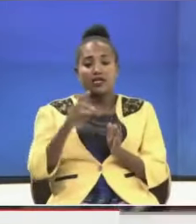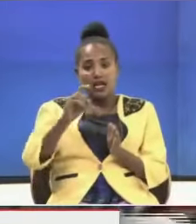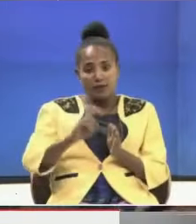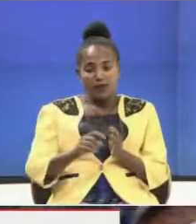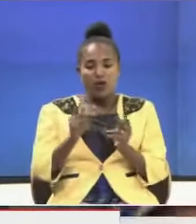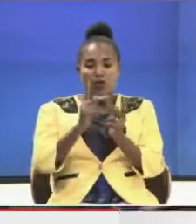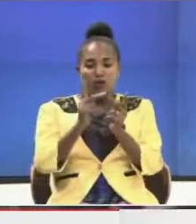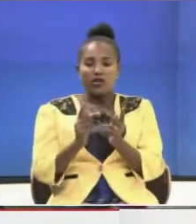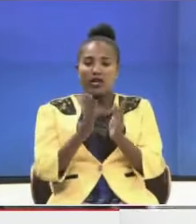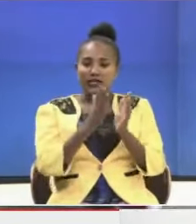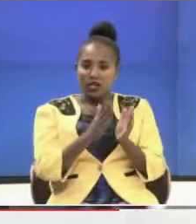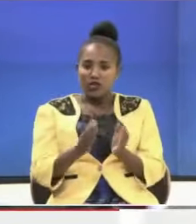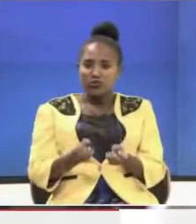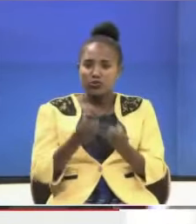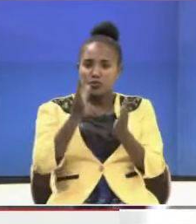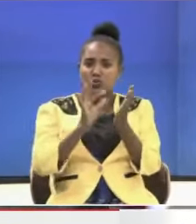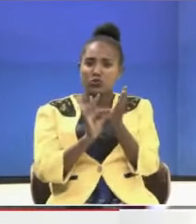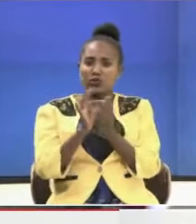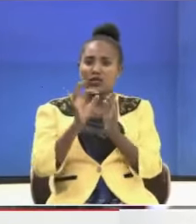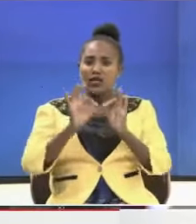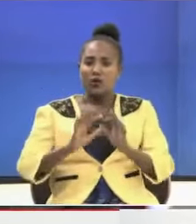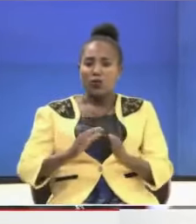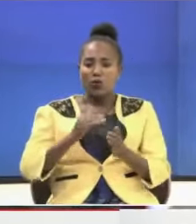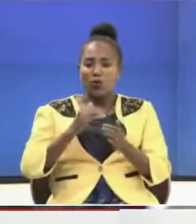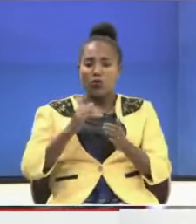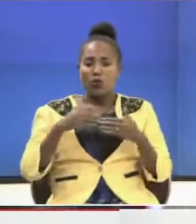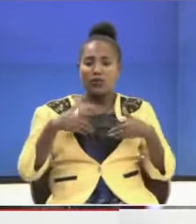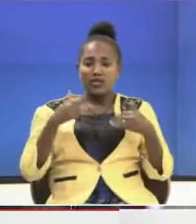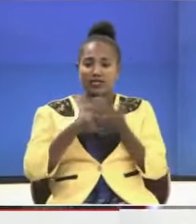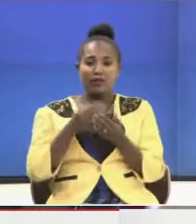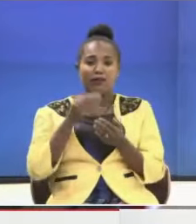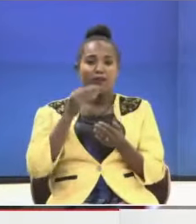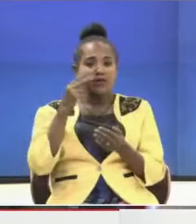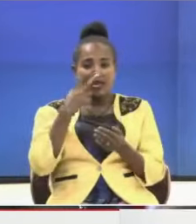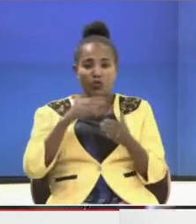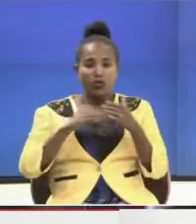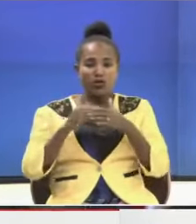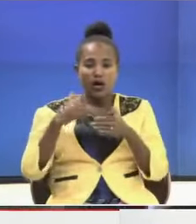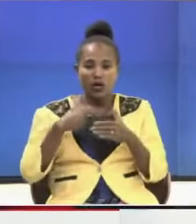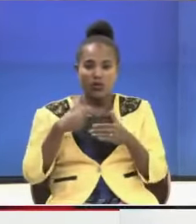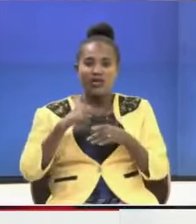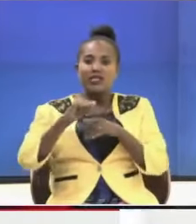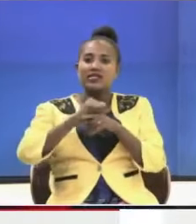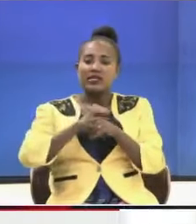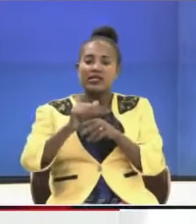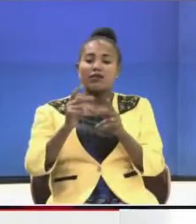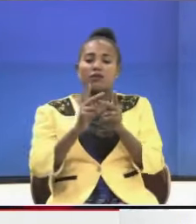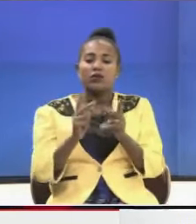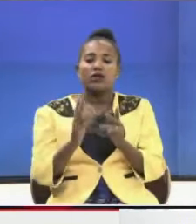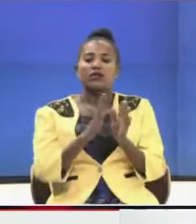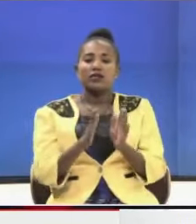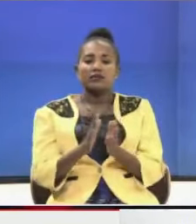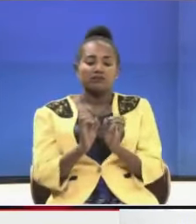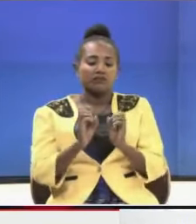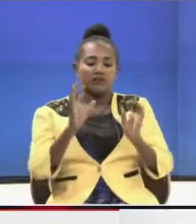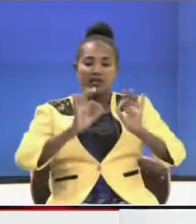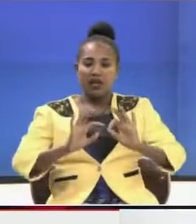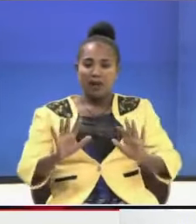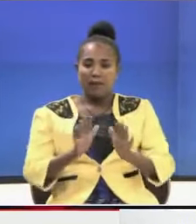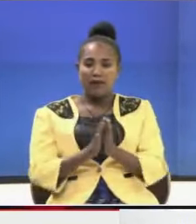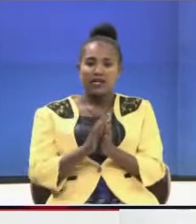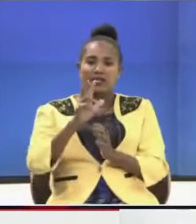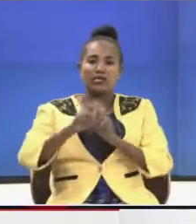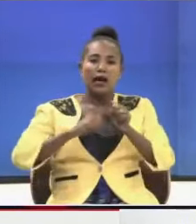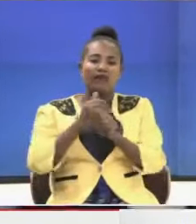ቦታ ይዘጋጅልን። ብዙ ቁጥር ስፍር የለው ወጣት እዚህ ቤቱም ይታየኛል፣ ውጭ አሉ። እንሰለጥን፣ ቦታ ይዘጋጅልን። ምንም ችግር የለ። ስለ 30